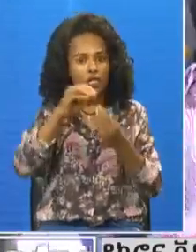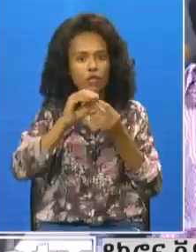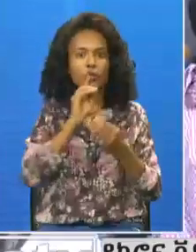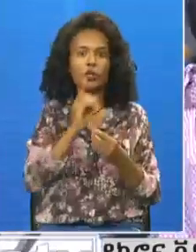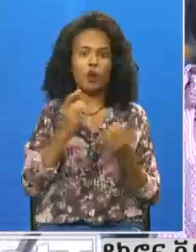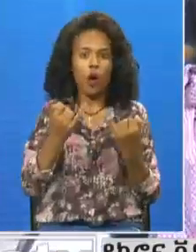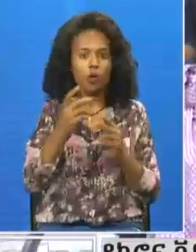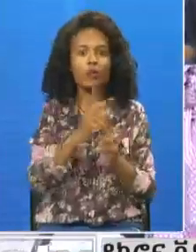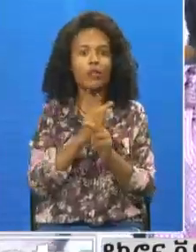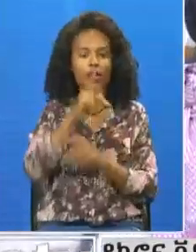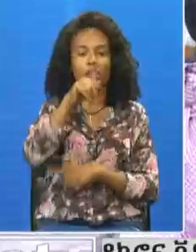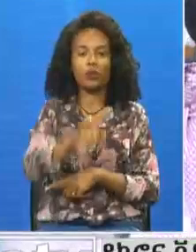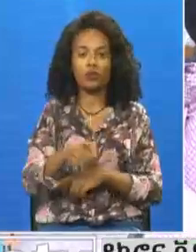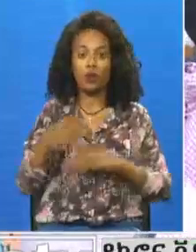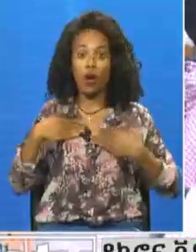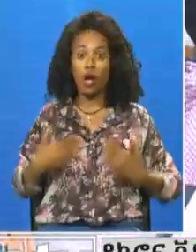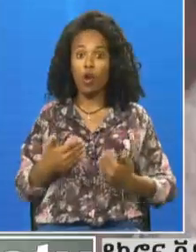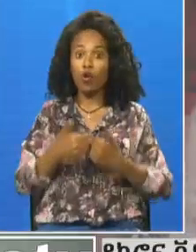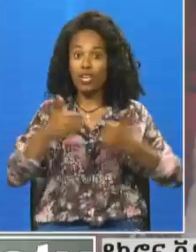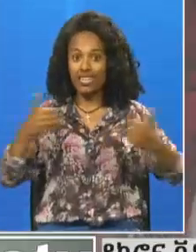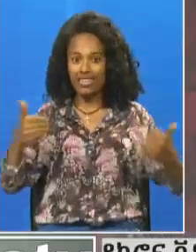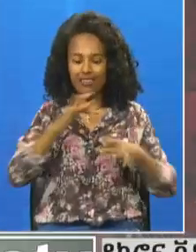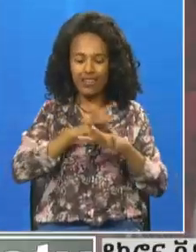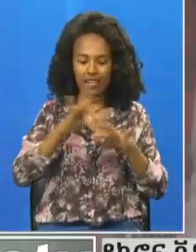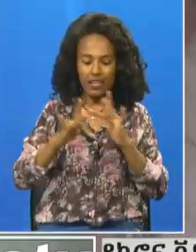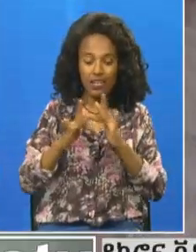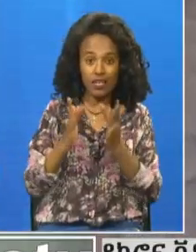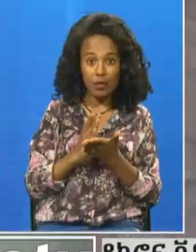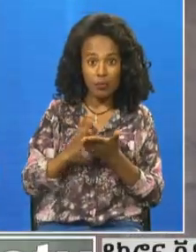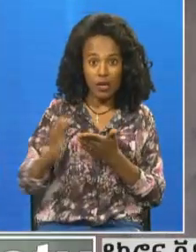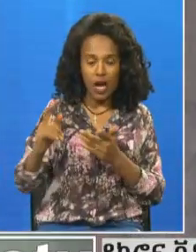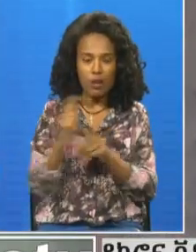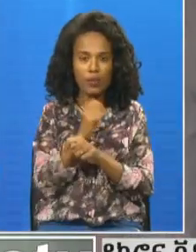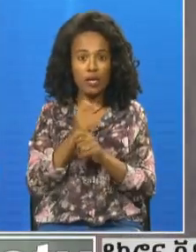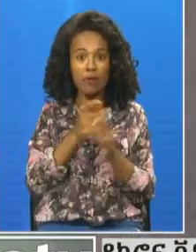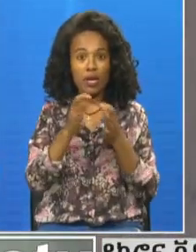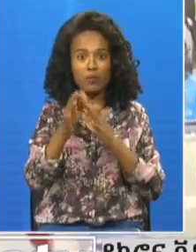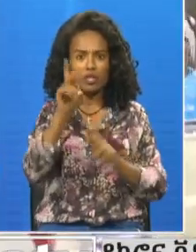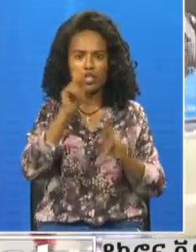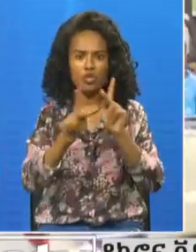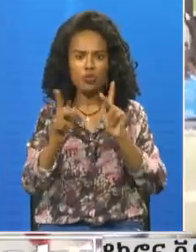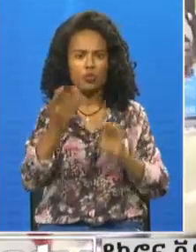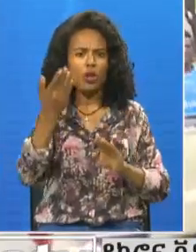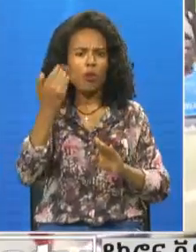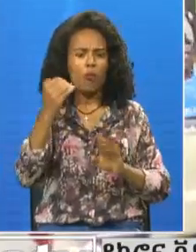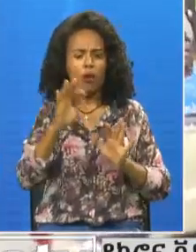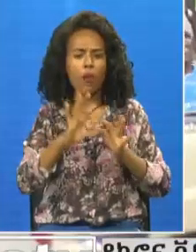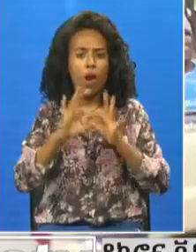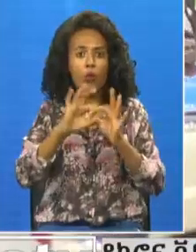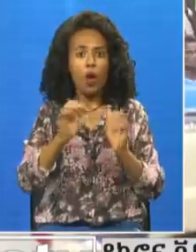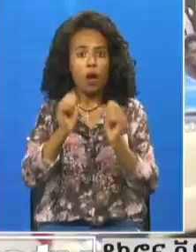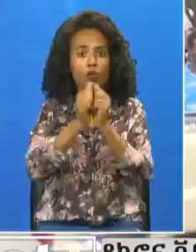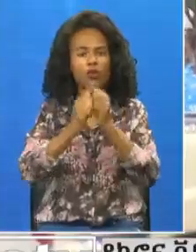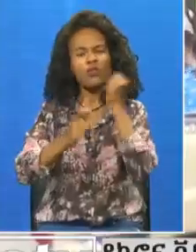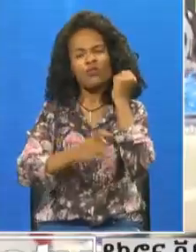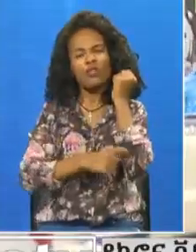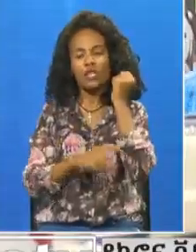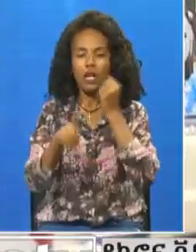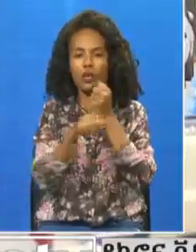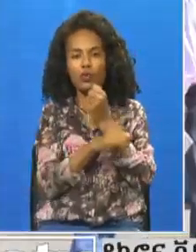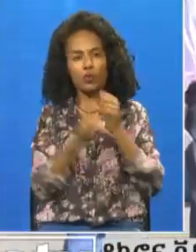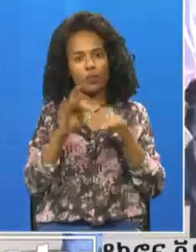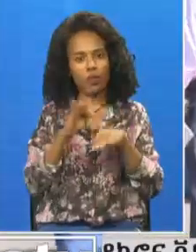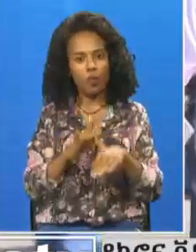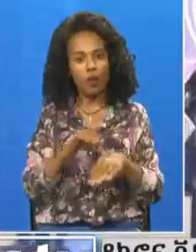ጤና ባለሙያዎች እንዲያሳዩ ነው። ቢሆንስ ብለን ብንዘጋጅ የምናጎለው ነገር የለም። ባይሆን ብለን ብንዘናጋ እናጎላለን።